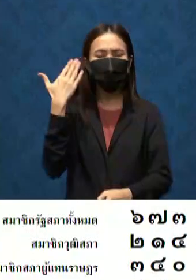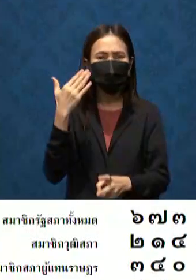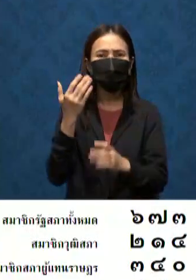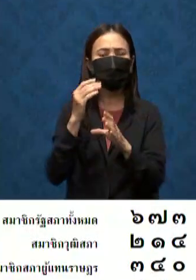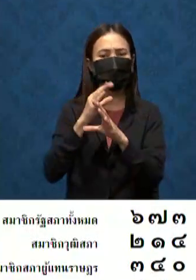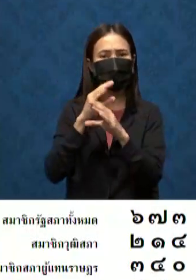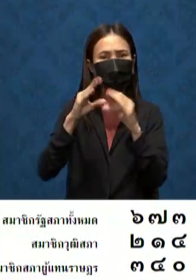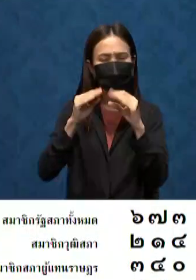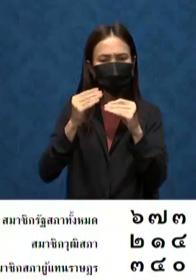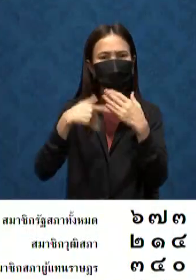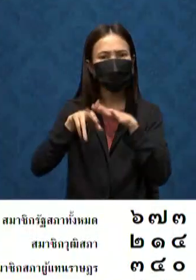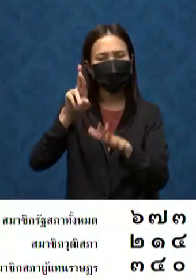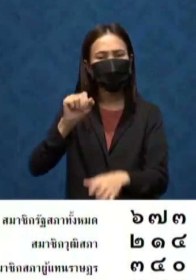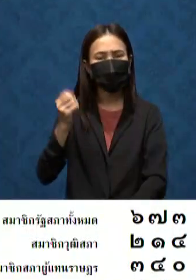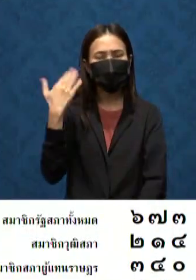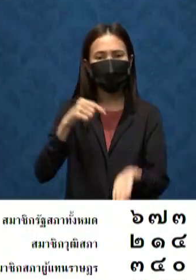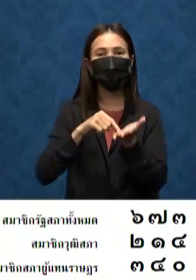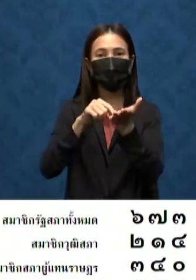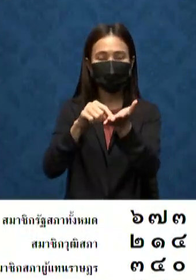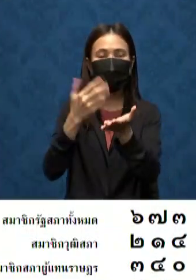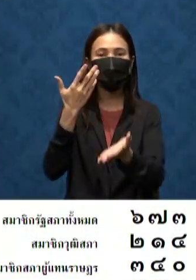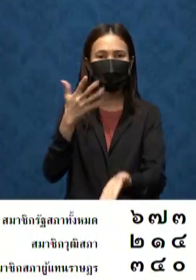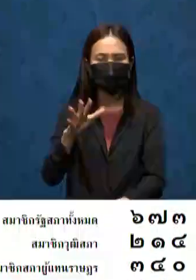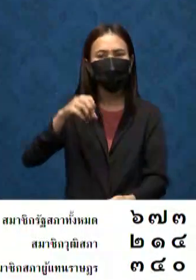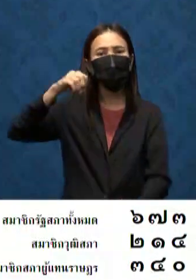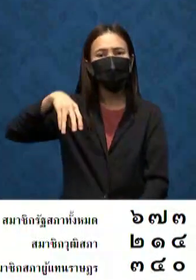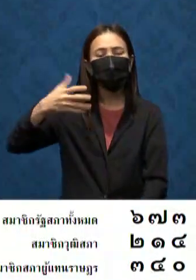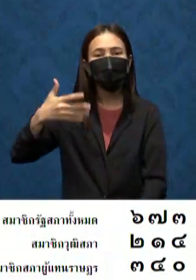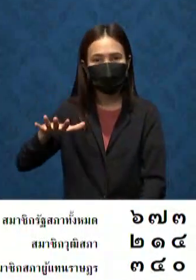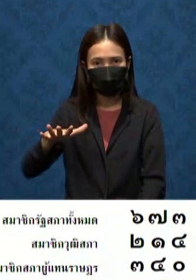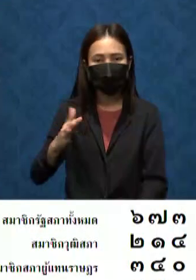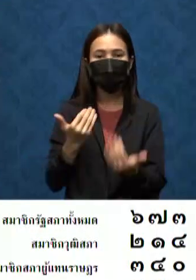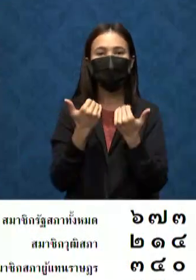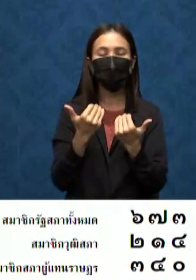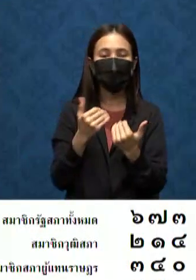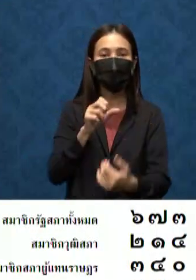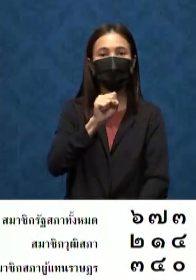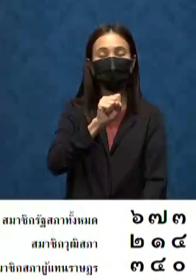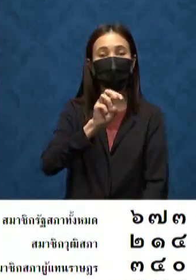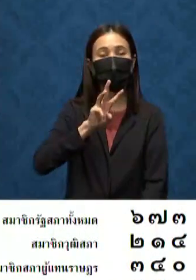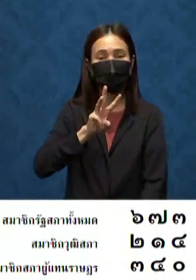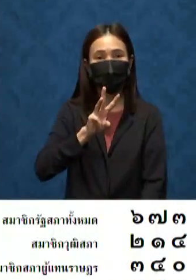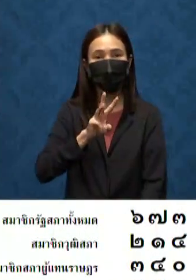สู่สภาครับเข้ามาแล้วพิจารณาไปแล้วตกไปแล้ววันนี้วุฒิสภา